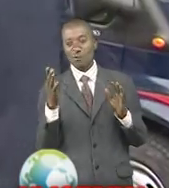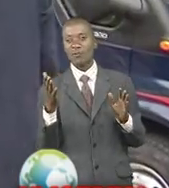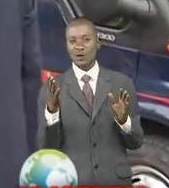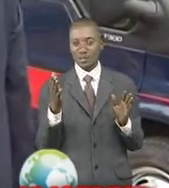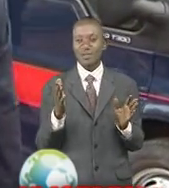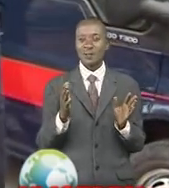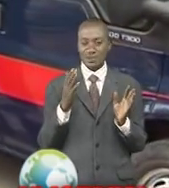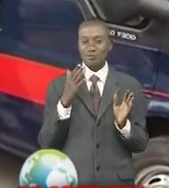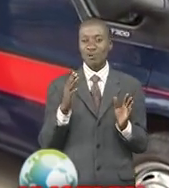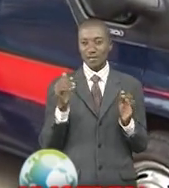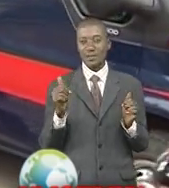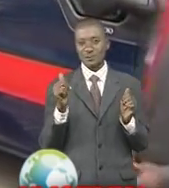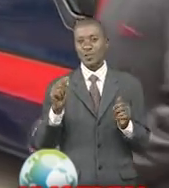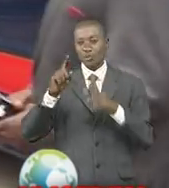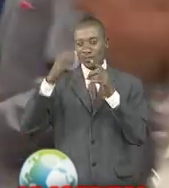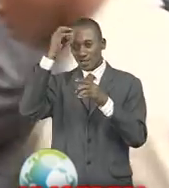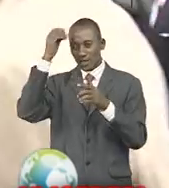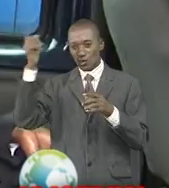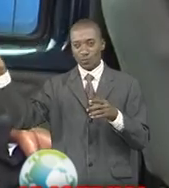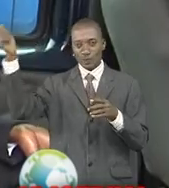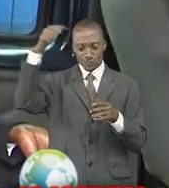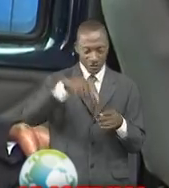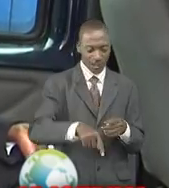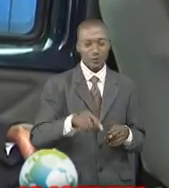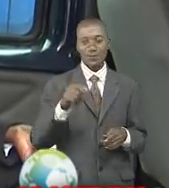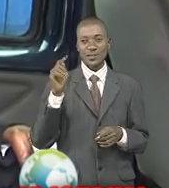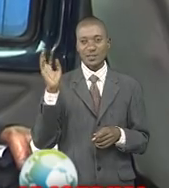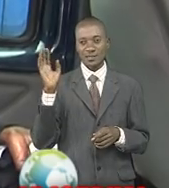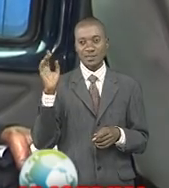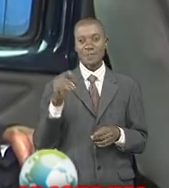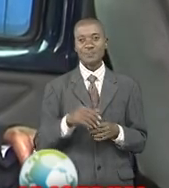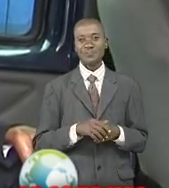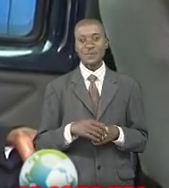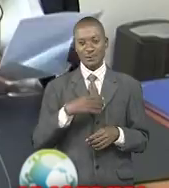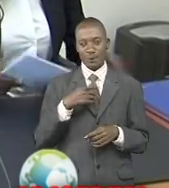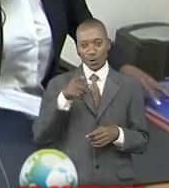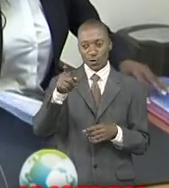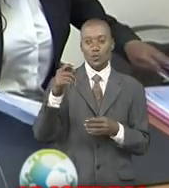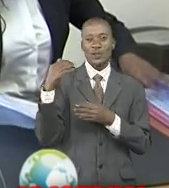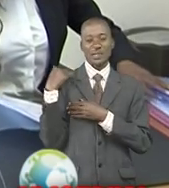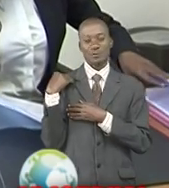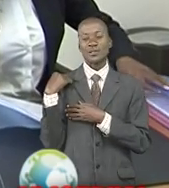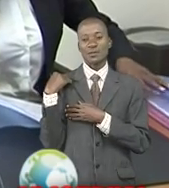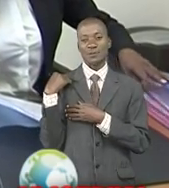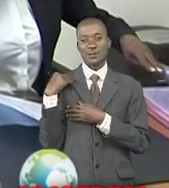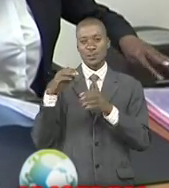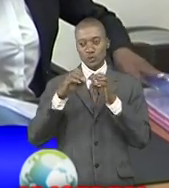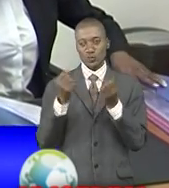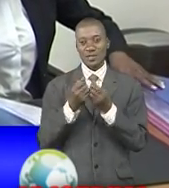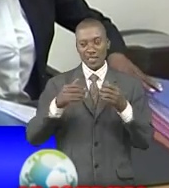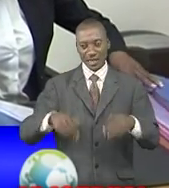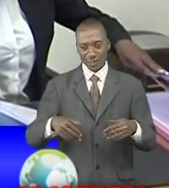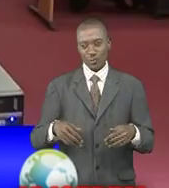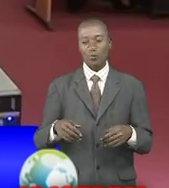depuis l'embarquement en Europe jusqu'à l'arrivée à Kinshasa. Elle est aussi responsable de la Socagen, société agricole et industrie,